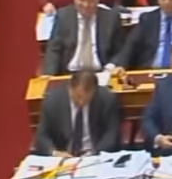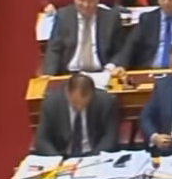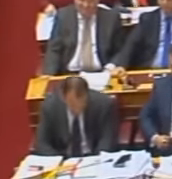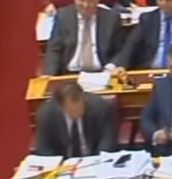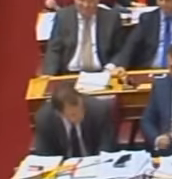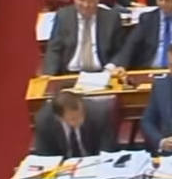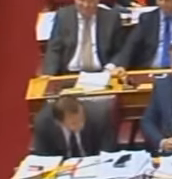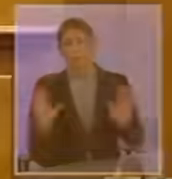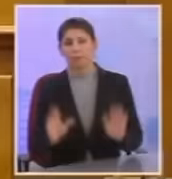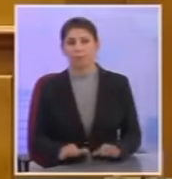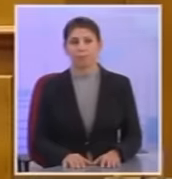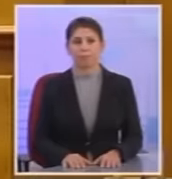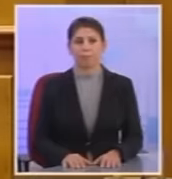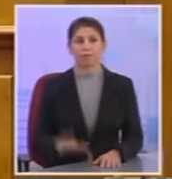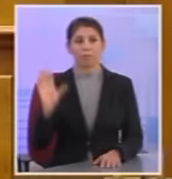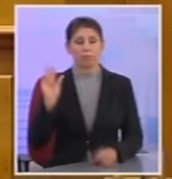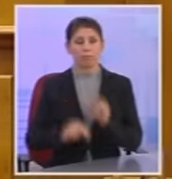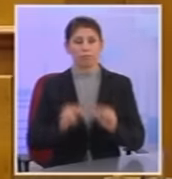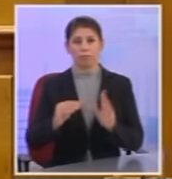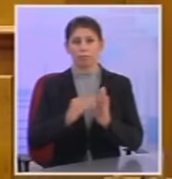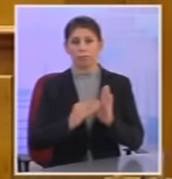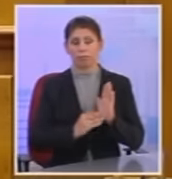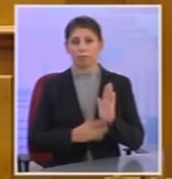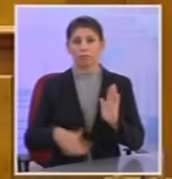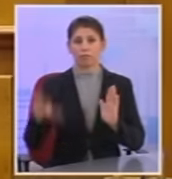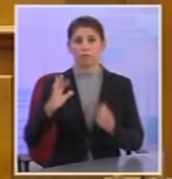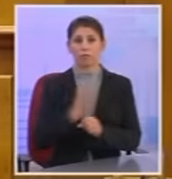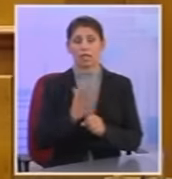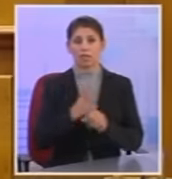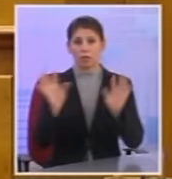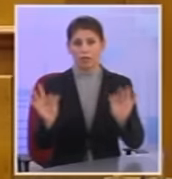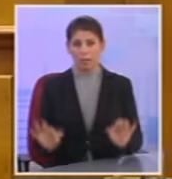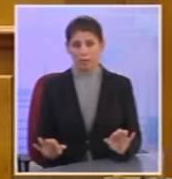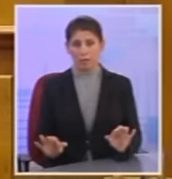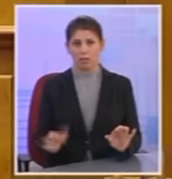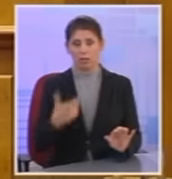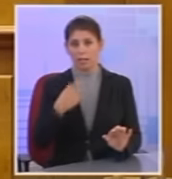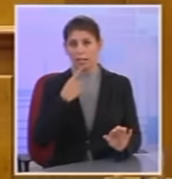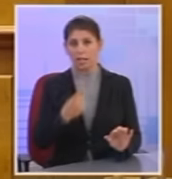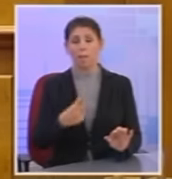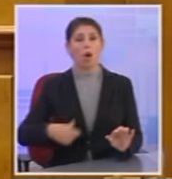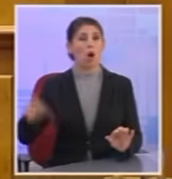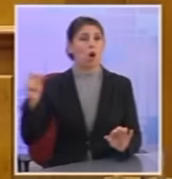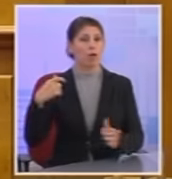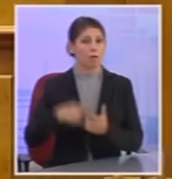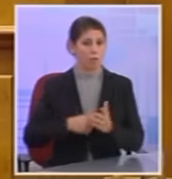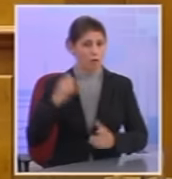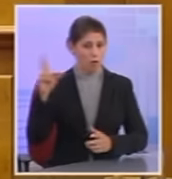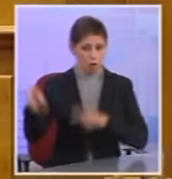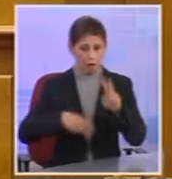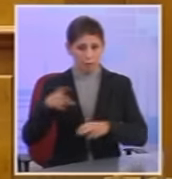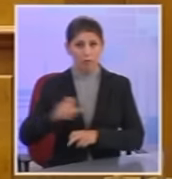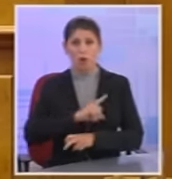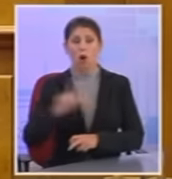Ξεκαθαρίζουμε όμως ότι καταψηφίζουμε τα άρθρα που εισάγουν καταστροφικές ρυθμίσεις. Λέμε όχι στη φοροεπιδρομή, όχι σε